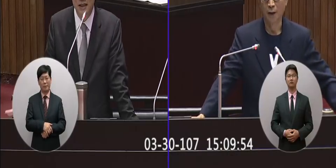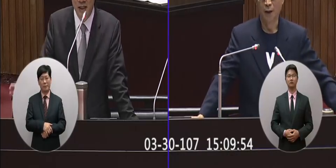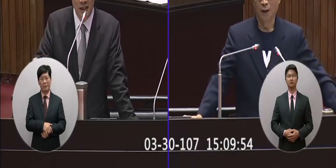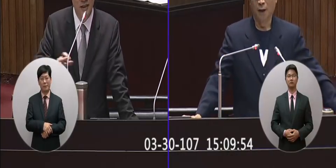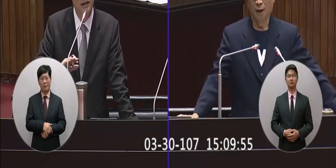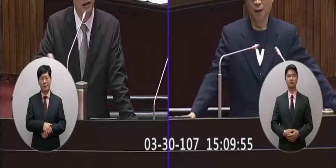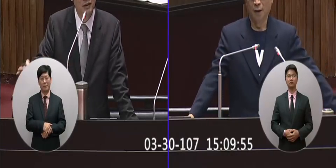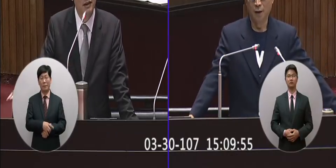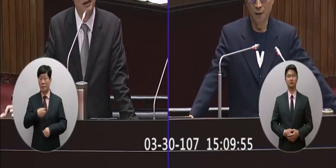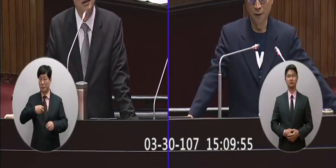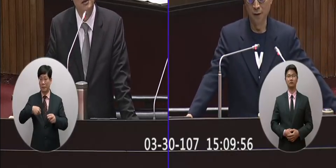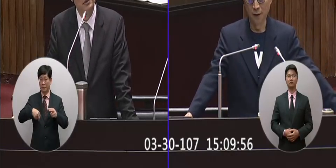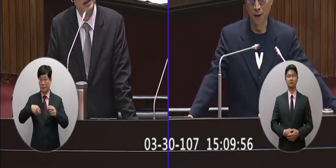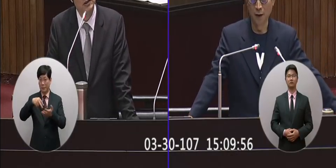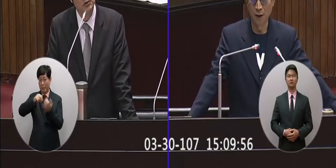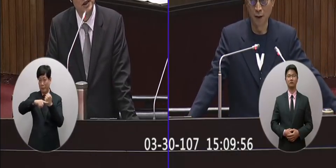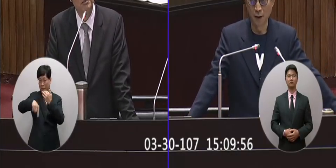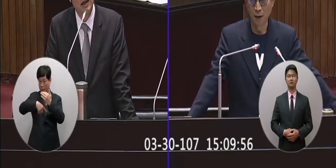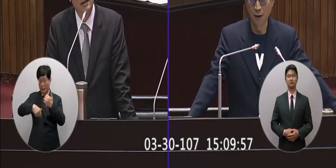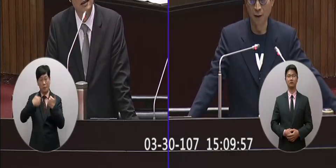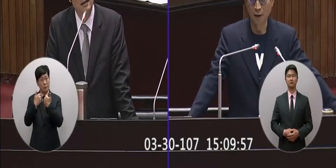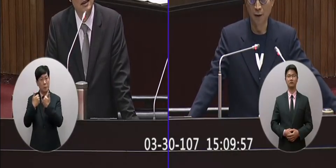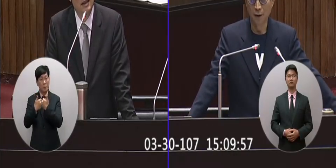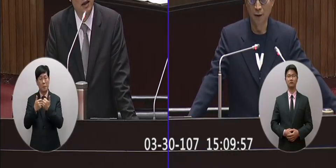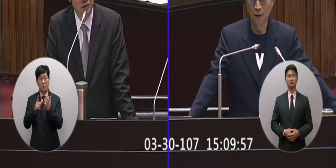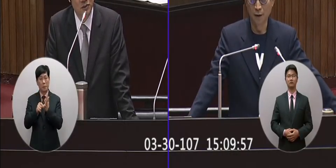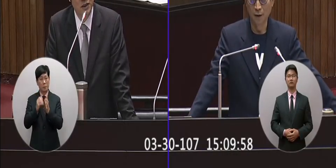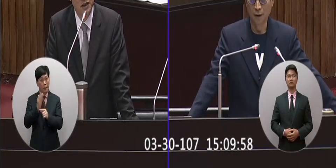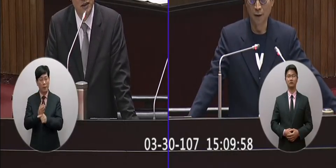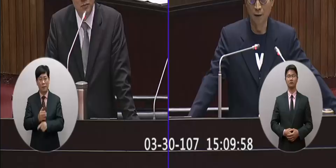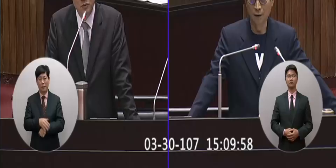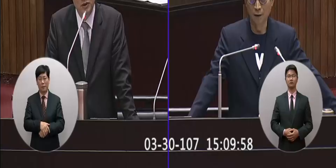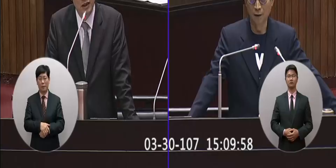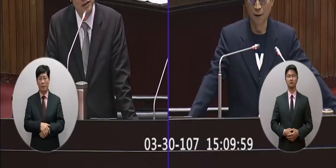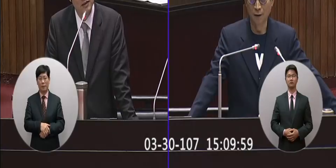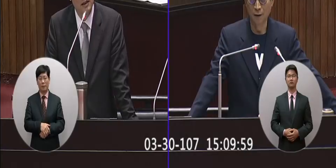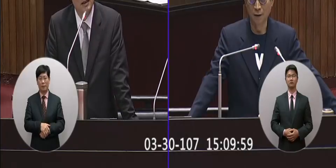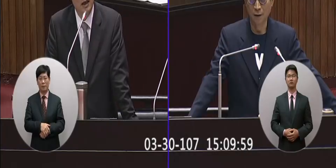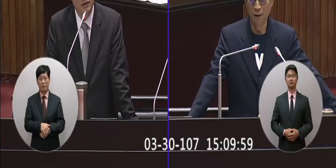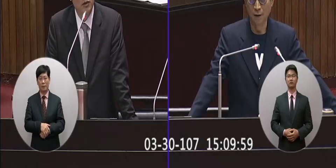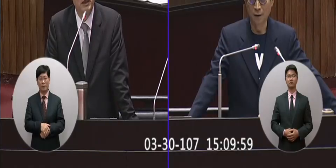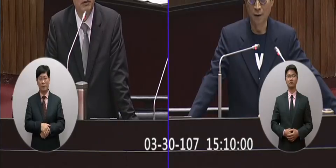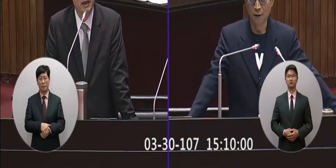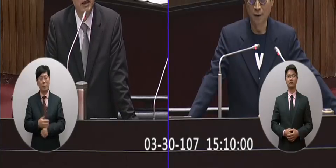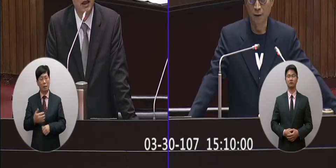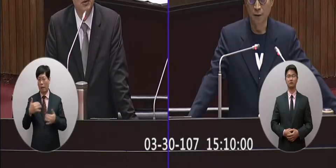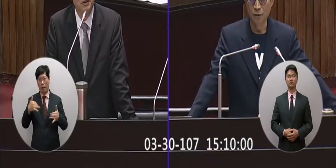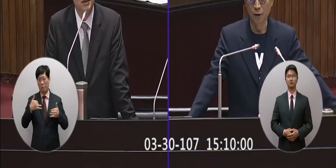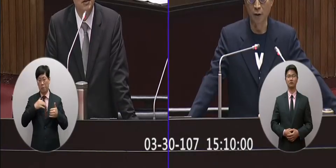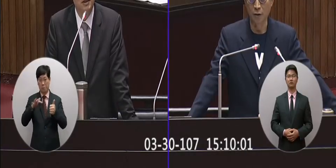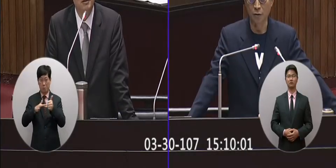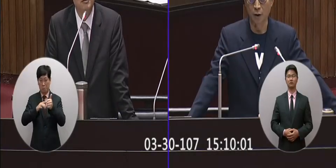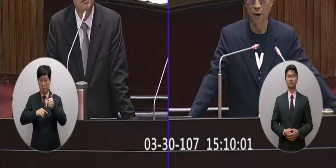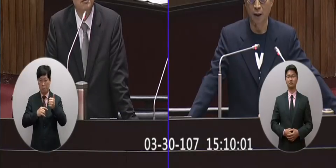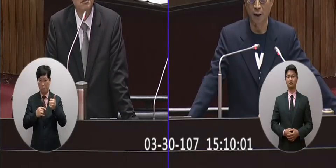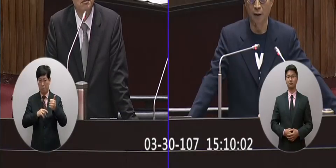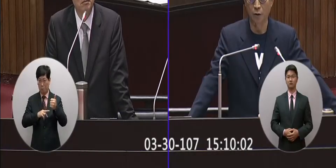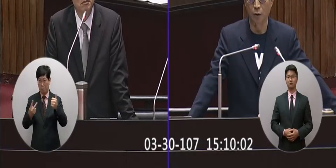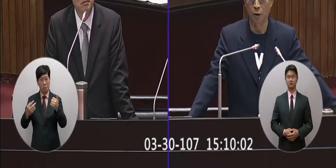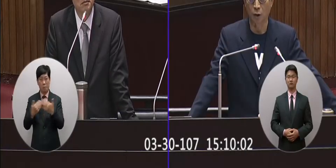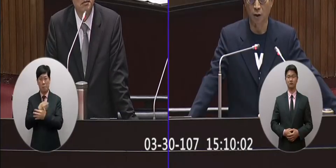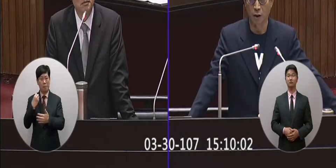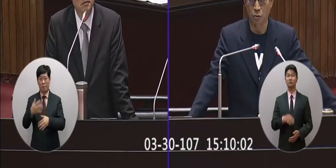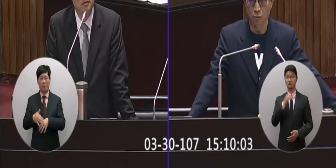因为整个在立法院的会议中间嘛，所以目前倒没有那个改组的计划。 所以